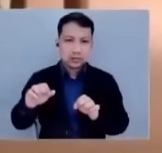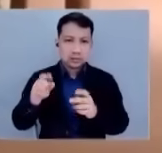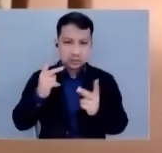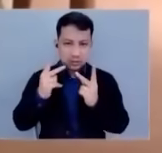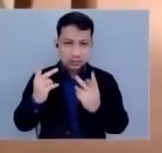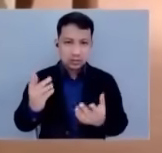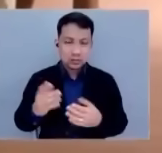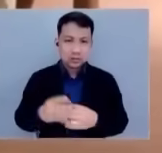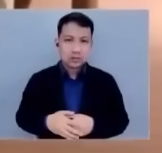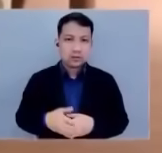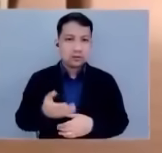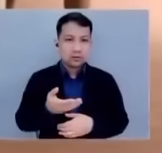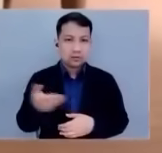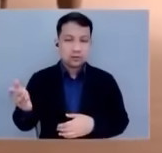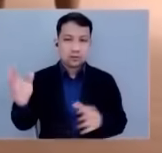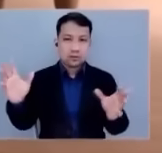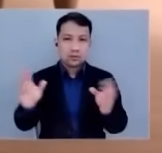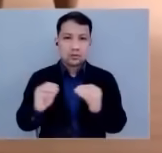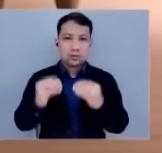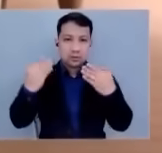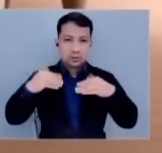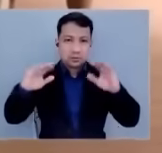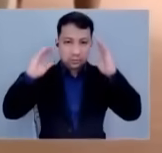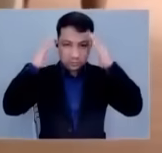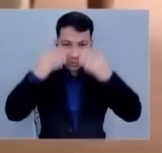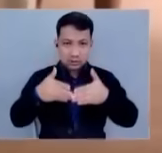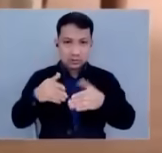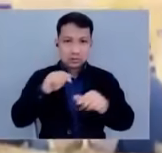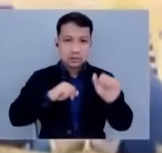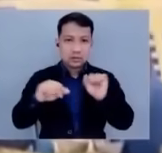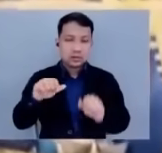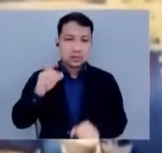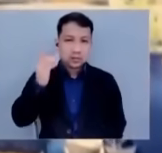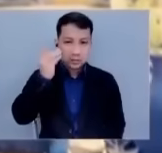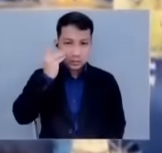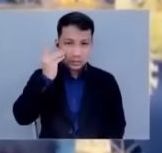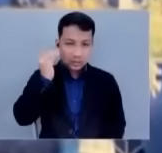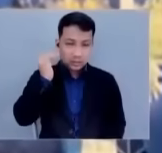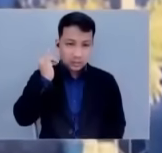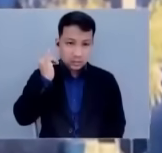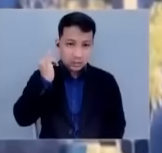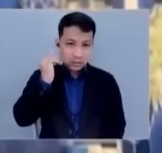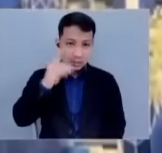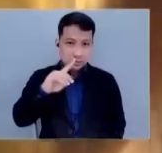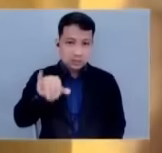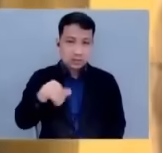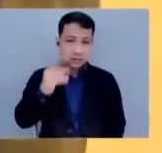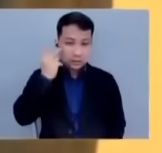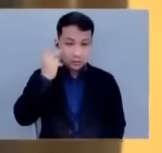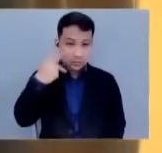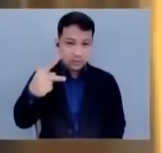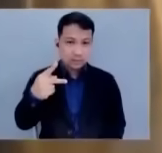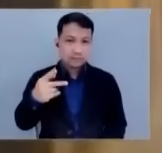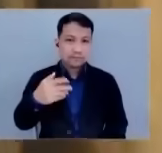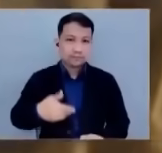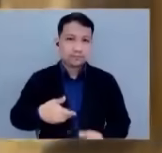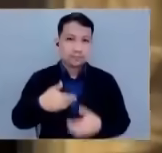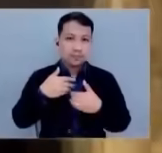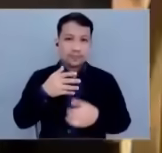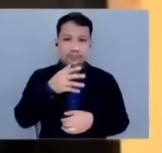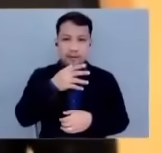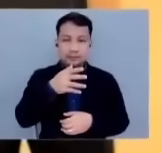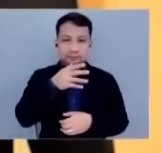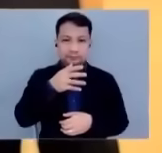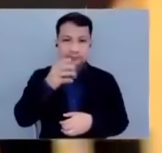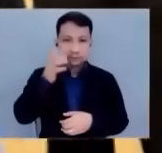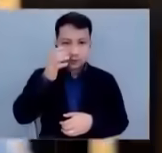Ang lahat ng ito, hands-on na inasikaso ni Daniel. Kaya naman, proud na proud ang kanyang mama Carla na may